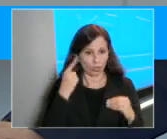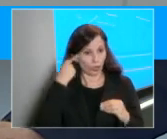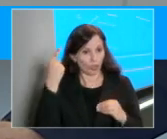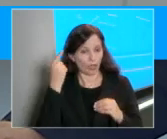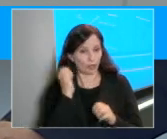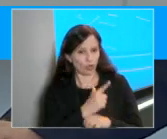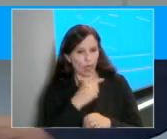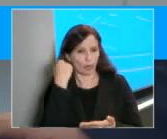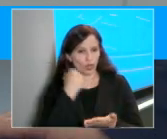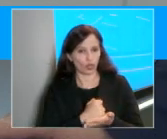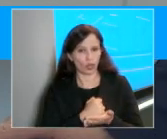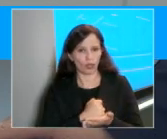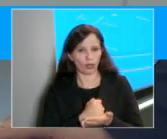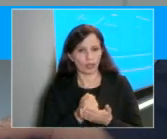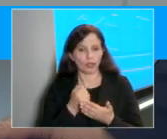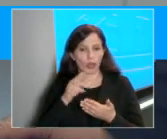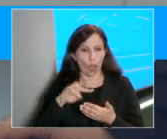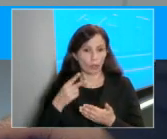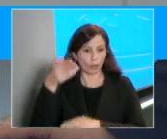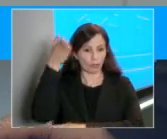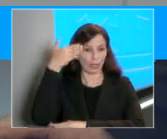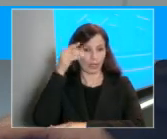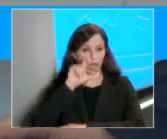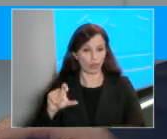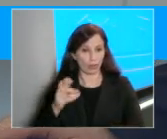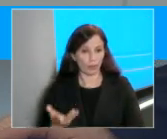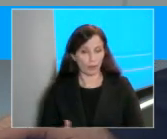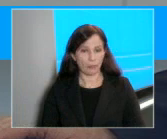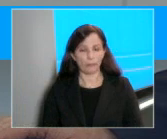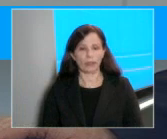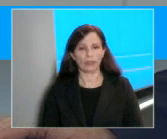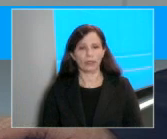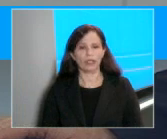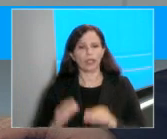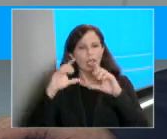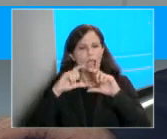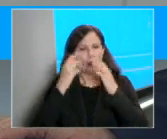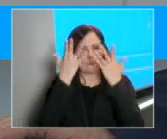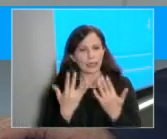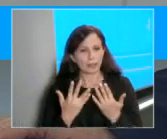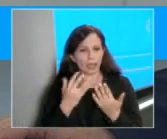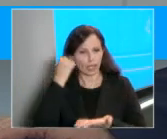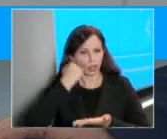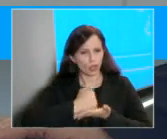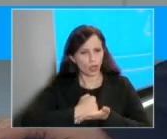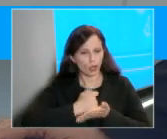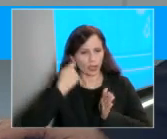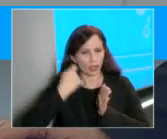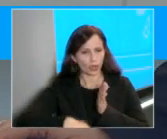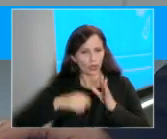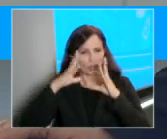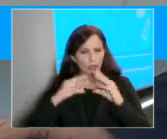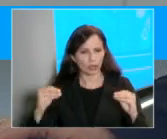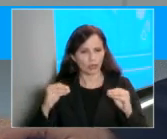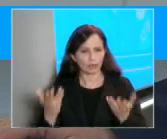משלם רישוי? ואז אתה שוב מגיע למדינה. בסוף, המספרי רישוי, כמה עולה לרכוש רישיון למונית,